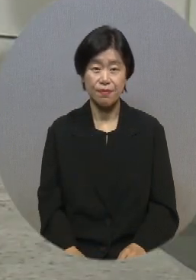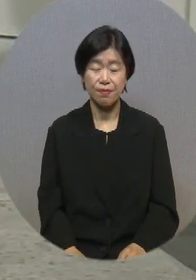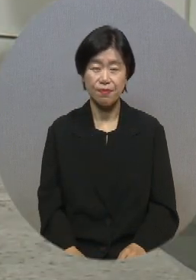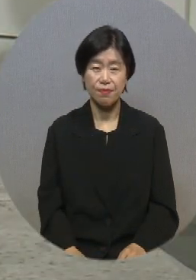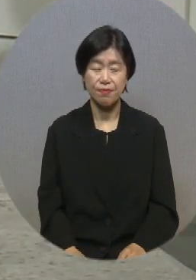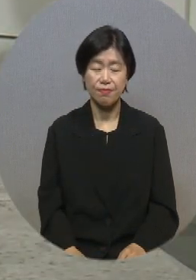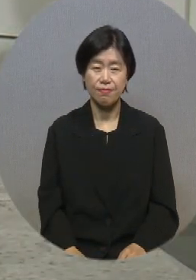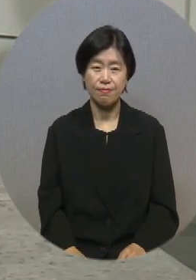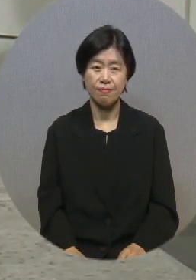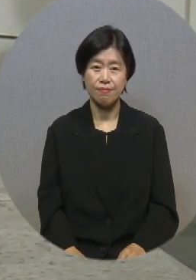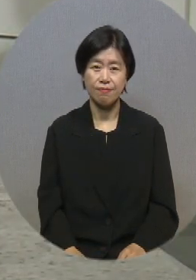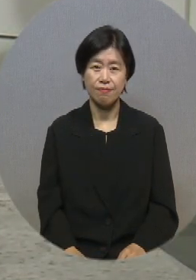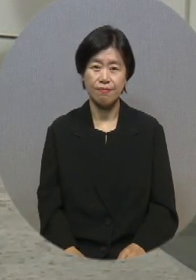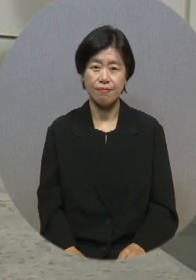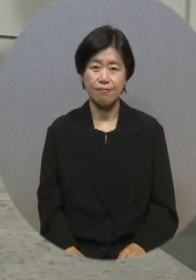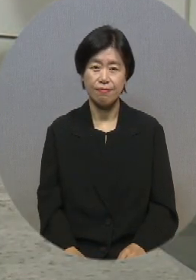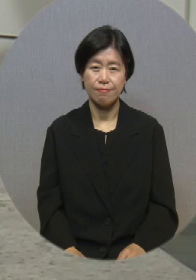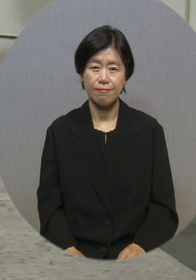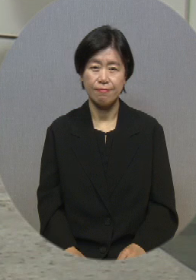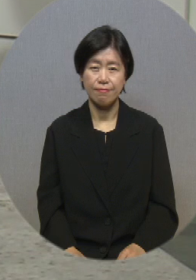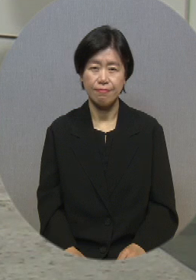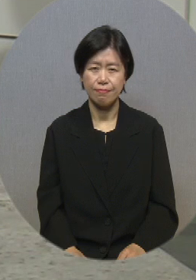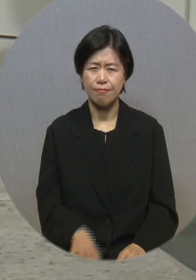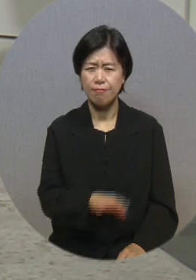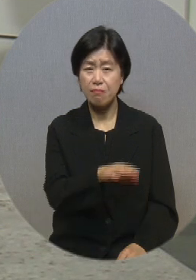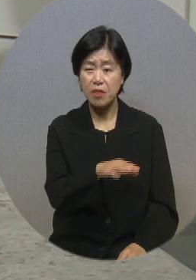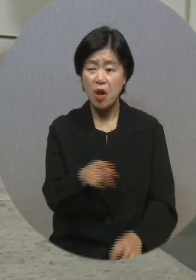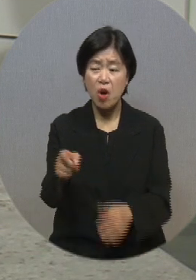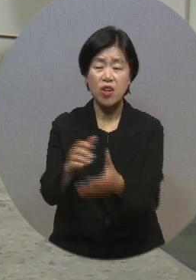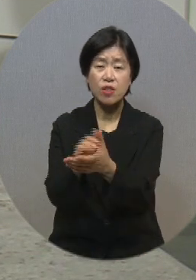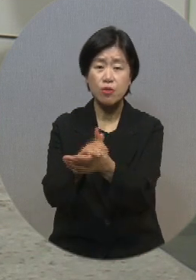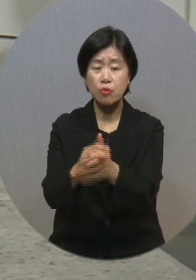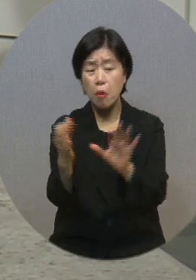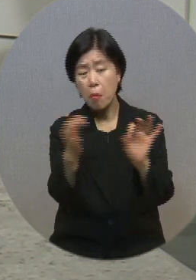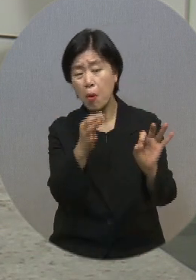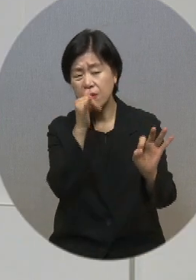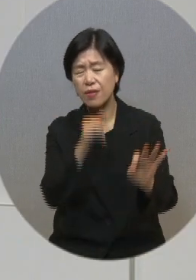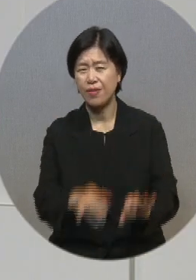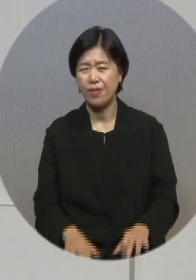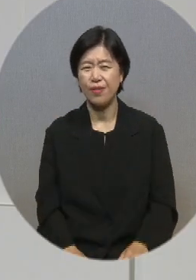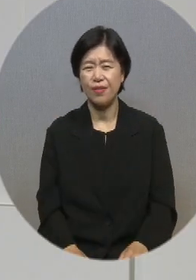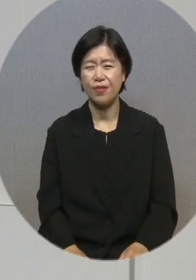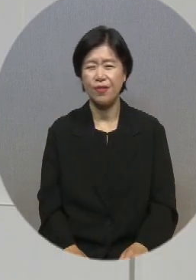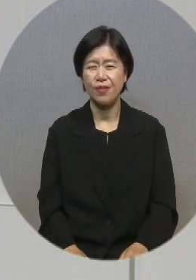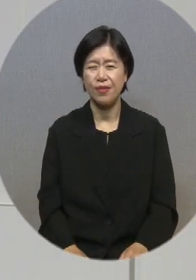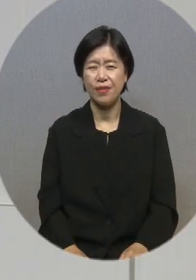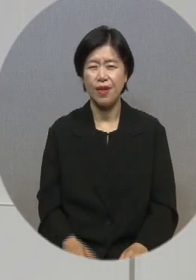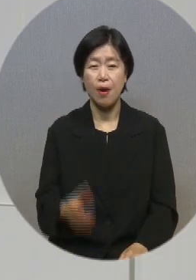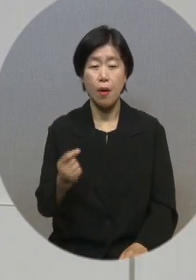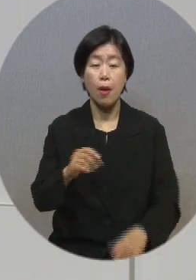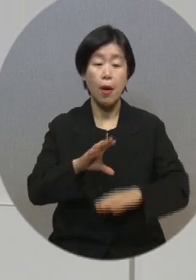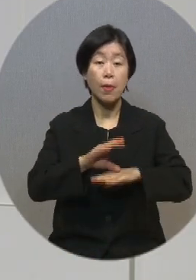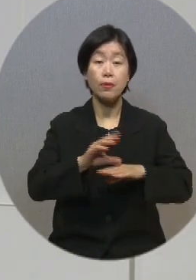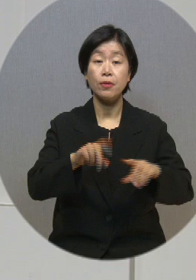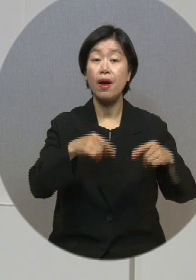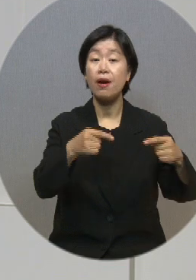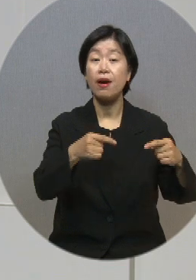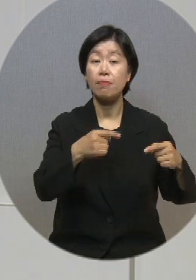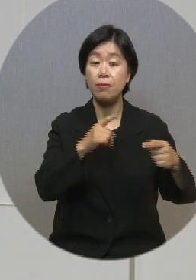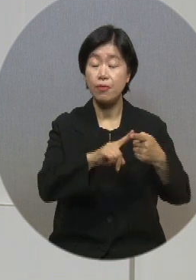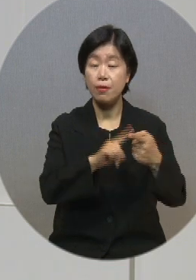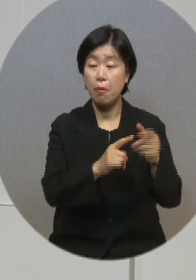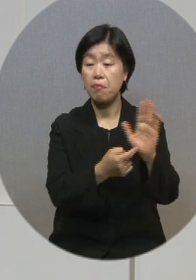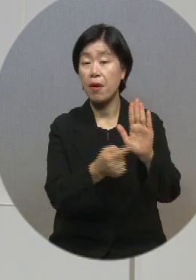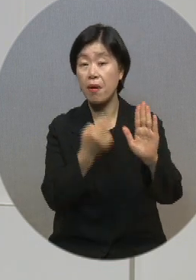부담을 줄까봐 그거 안 하시는 거예요. 친가 친구분들이 네. 이렇게 뒤에서 응원하고 있는 게 무서운 거예요, 그게. 나가신다고 말씀 안 하신 분이나 네.